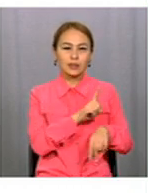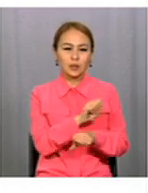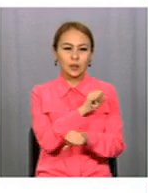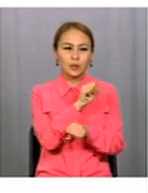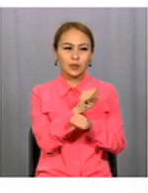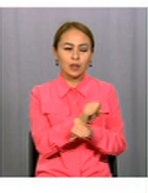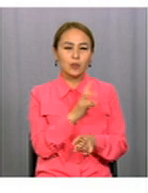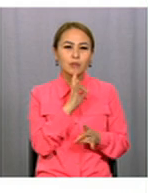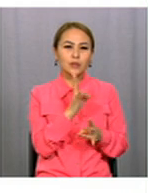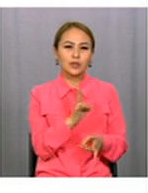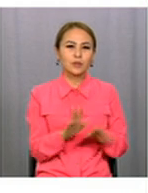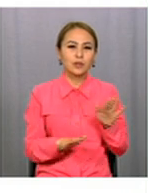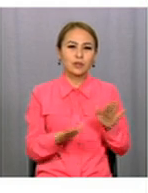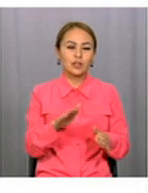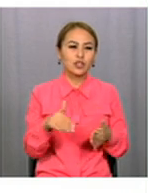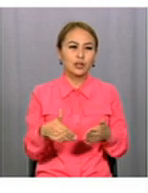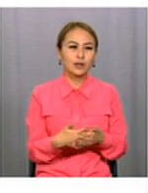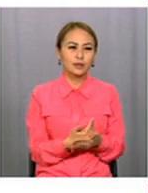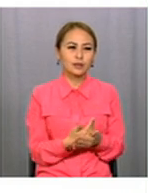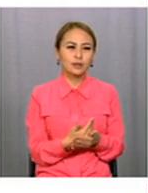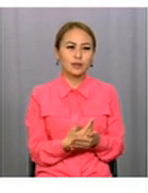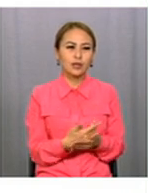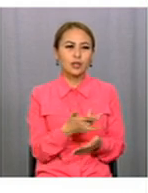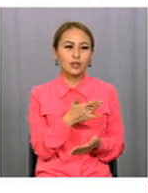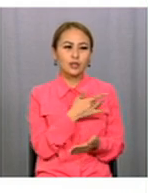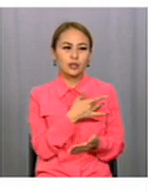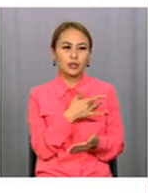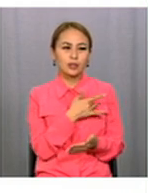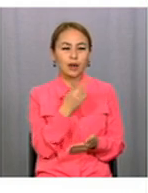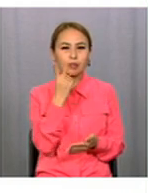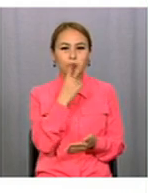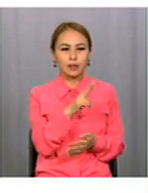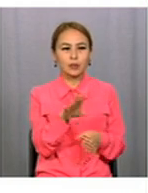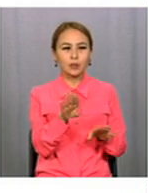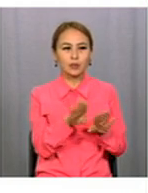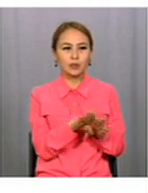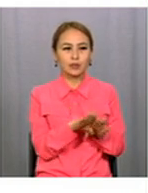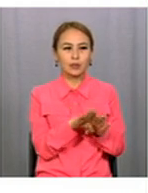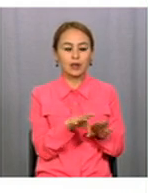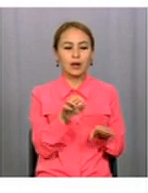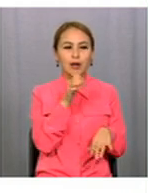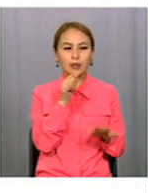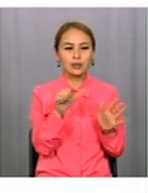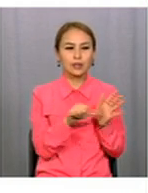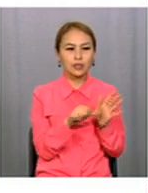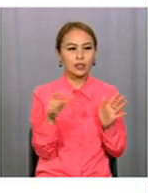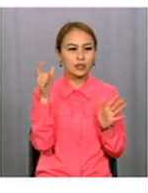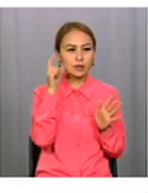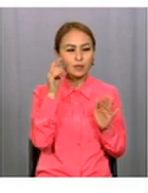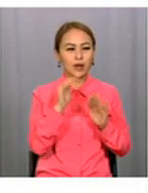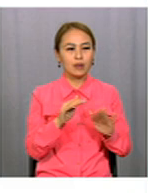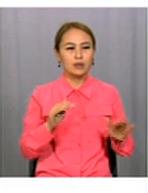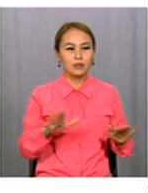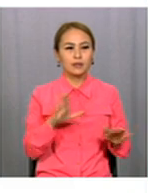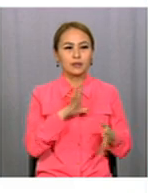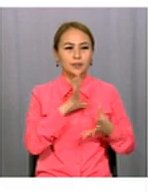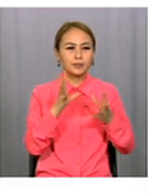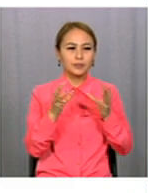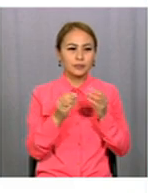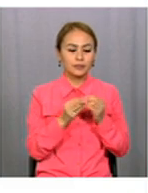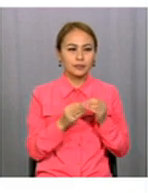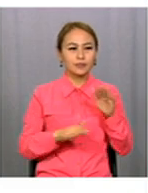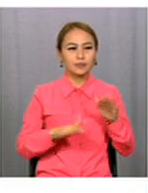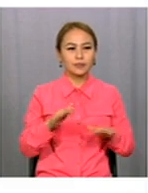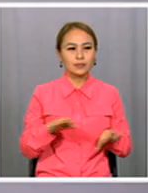өлшінді уақыт жаңадан. Алып жүректер ақталарын көрдім, 6 жасар баладан. Алып құрлықтар